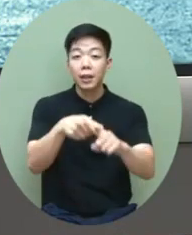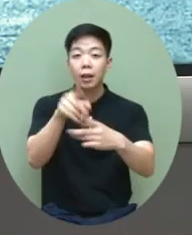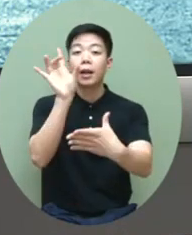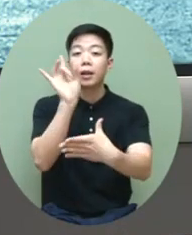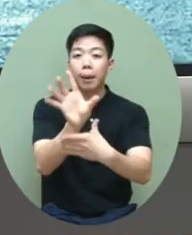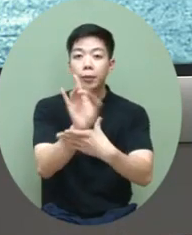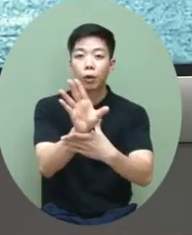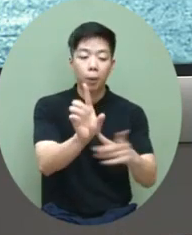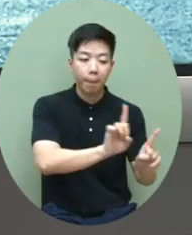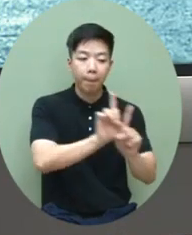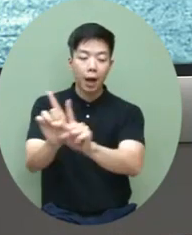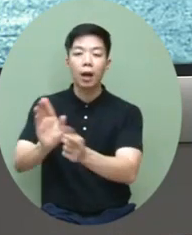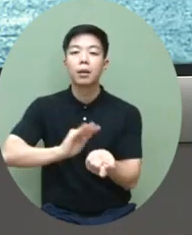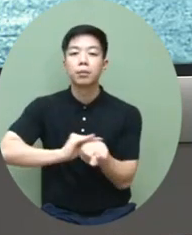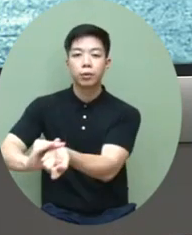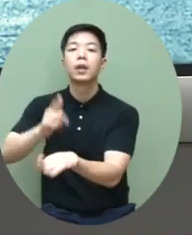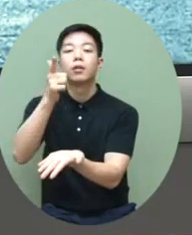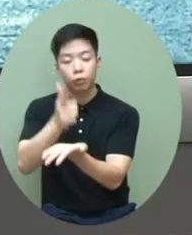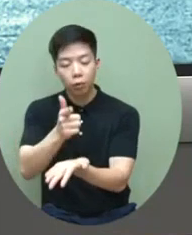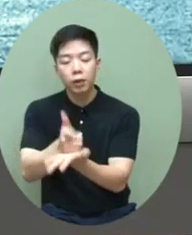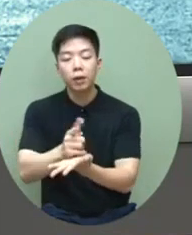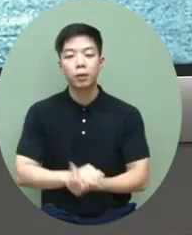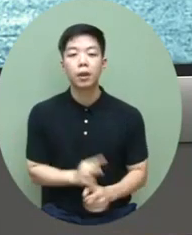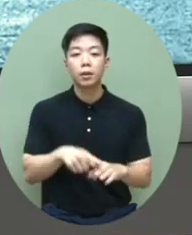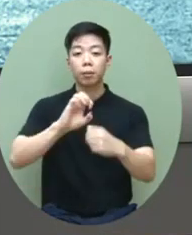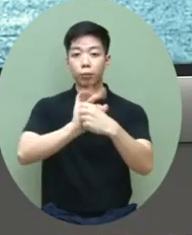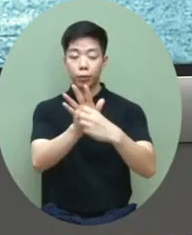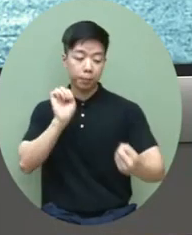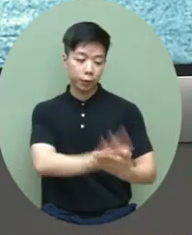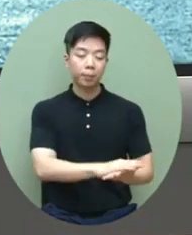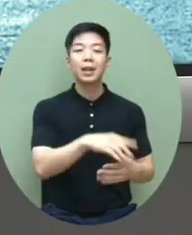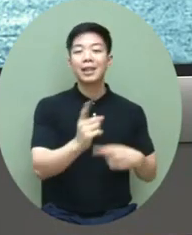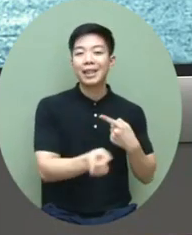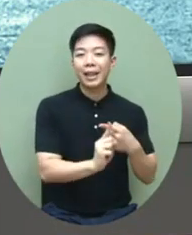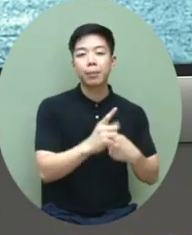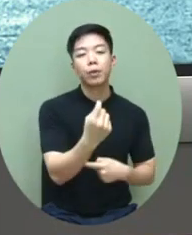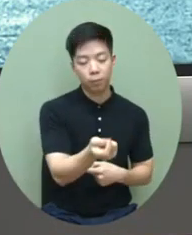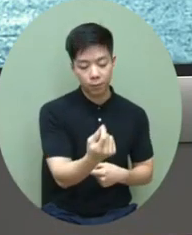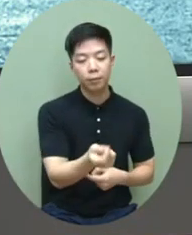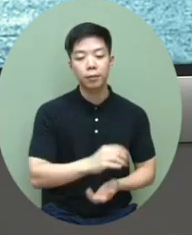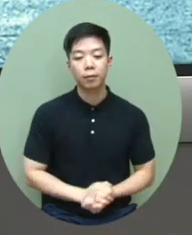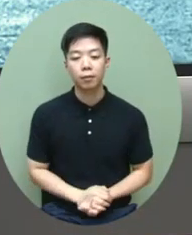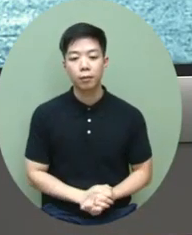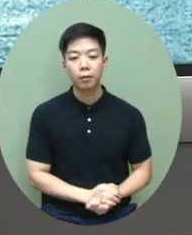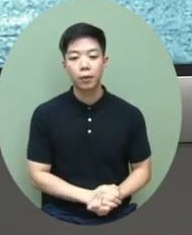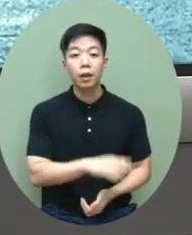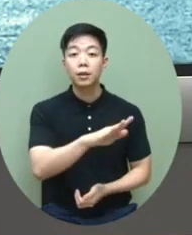咁嘅情況咯。咁兒科醫生都提過咧，就係話喺最近多咗新冠兒童嘅感染嘅情況之下咧，見